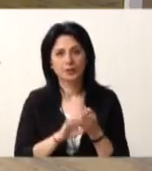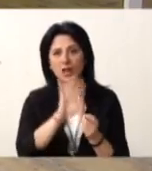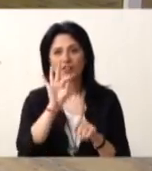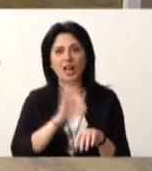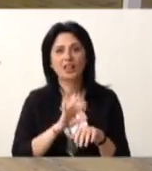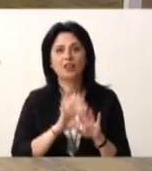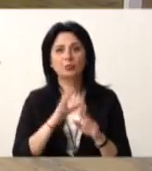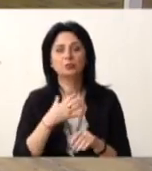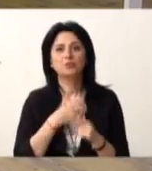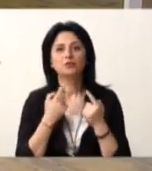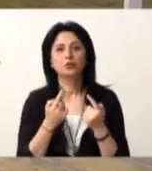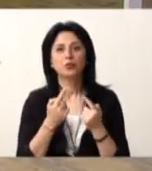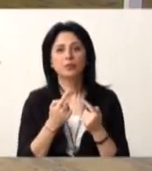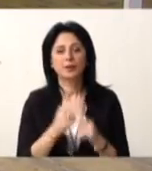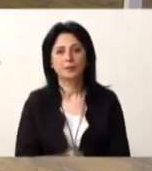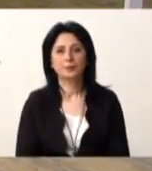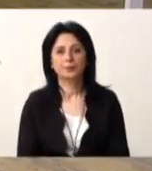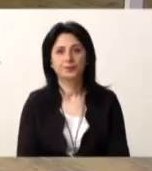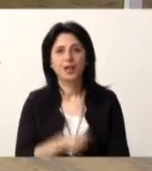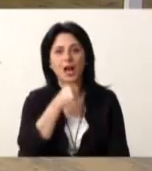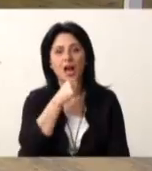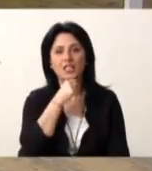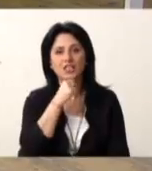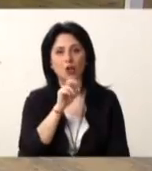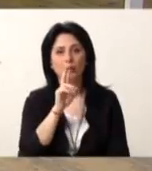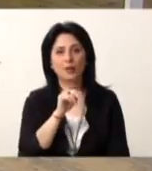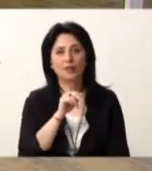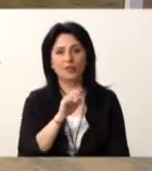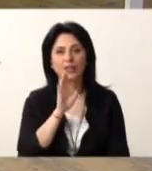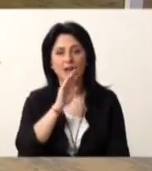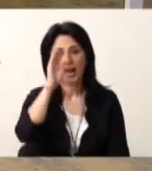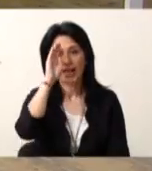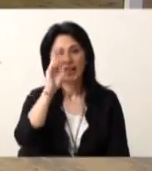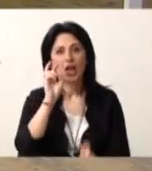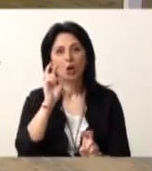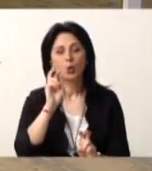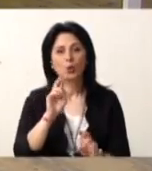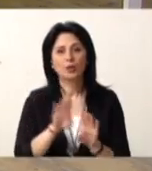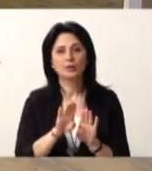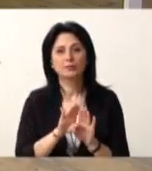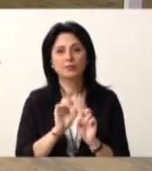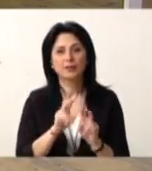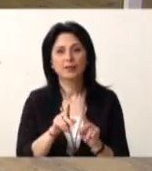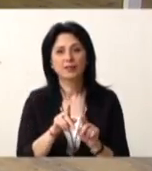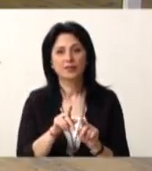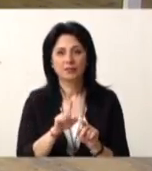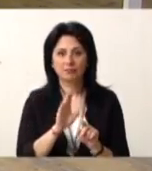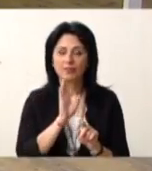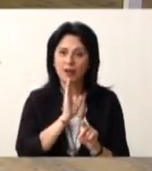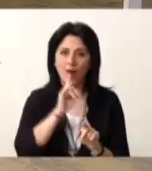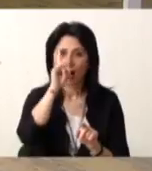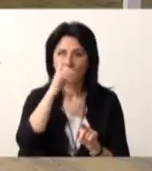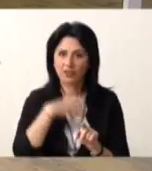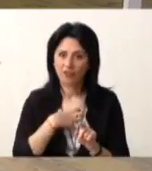დაავადების შემთხვევაში ეს მნიშვნელოვანია, მაგრამ ასაკობრივი და გენდერული ნიშნით შეგვიძლია შევაფასოთ, ანუ სქესს აქვს თუ